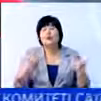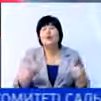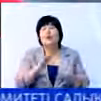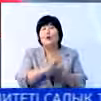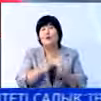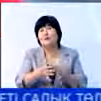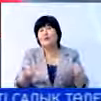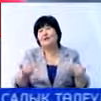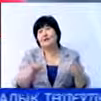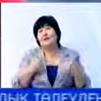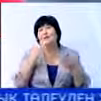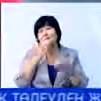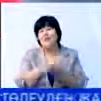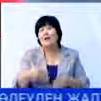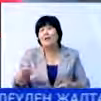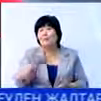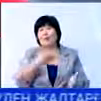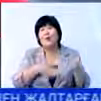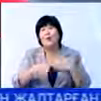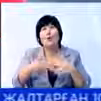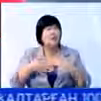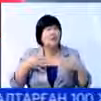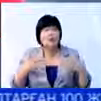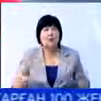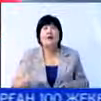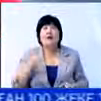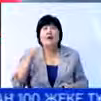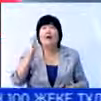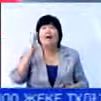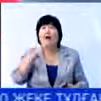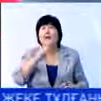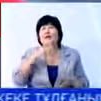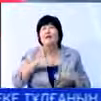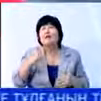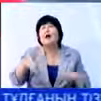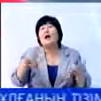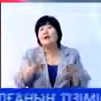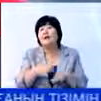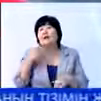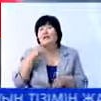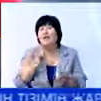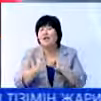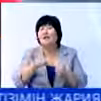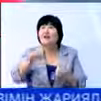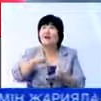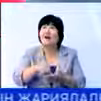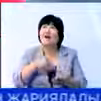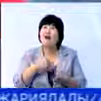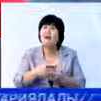бізге істеп бергеніне бізде қуаныш күшті. Алла разы болсын, әр уақытта біз сондай жарыстарға қатысып